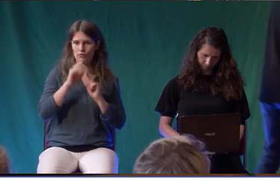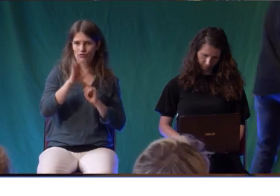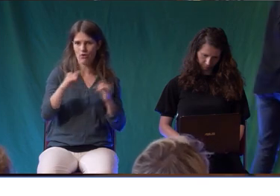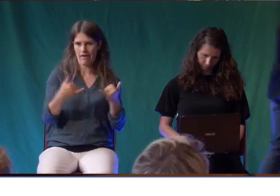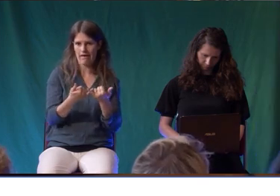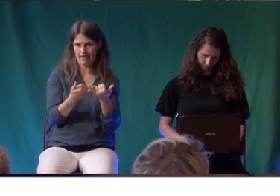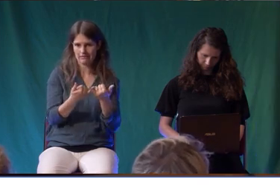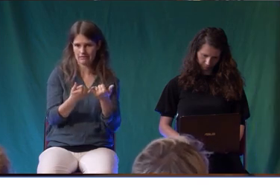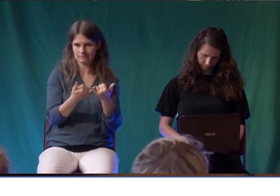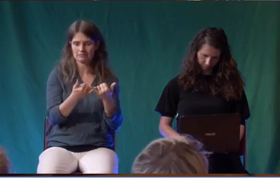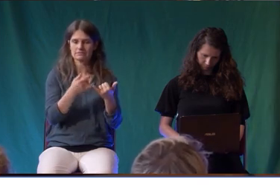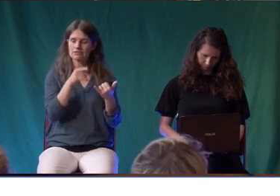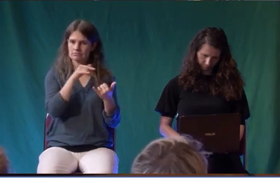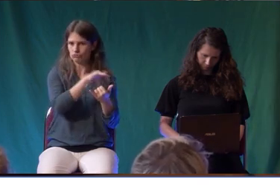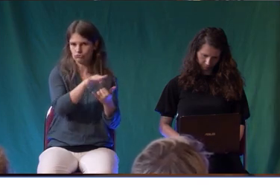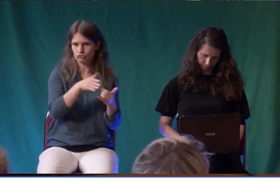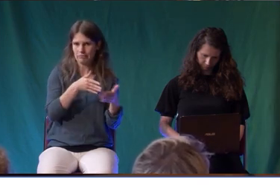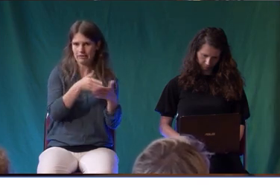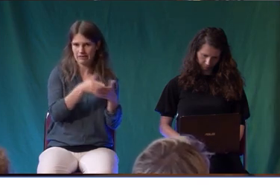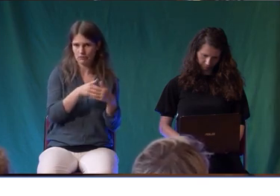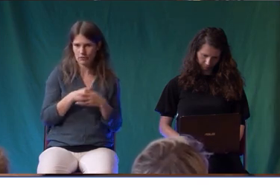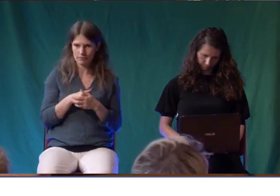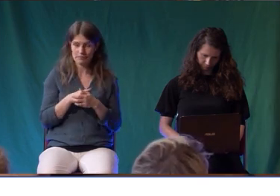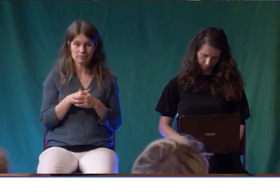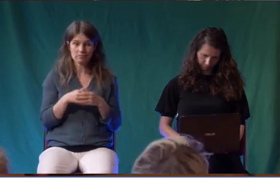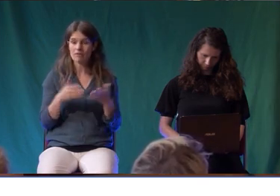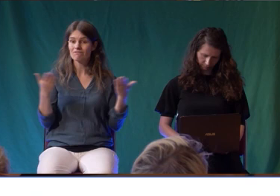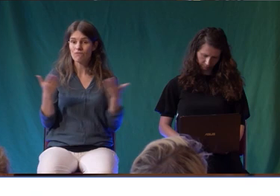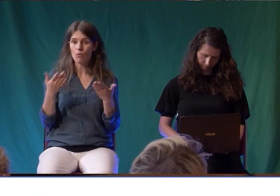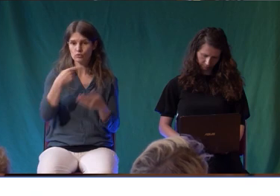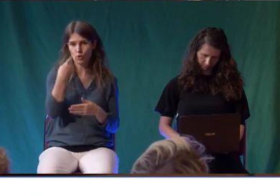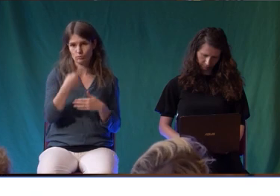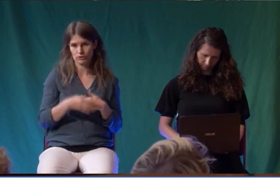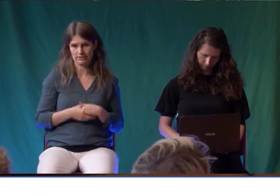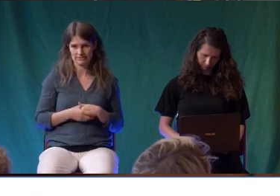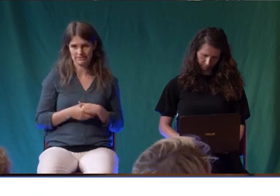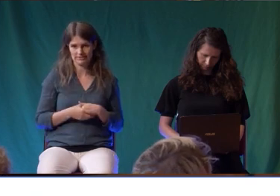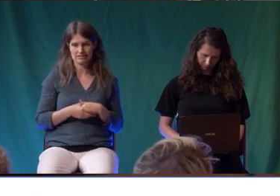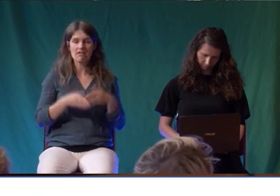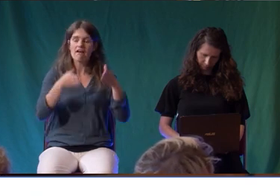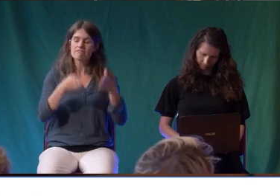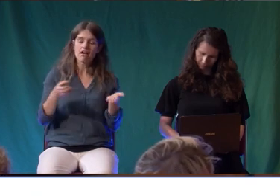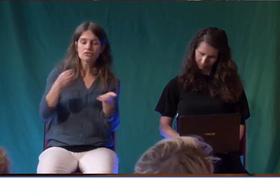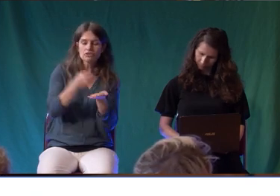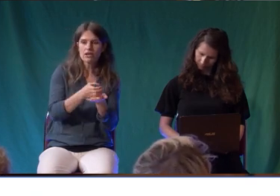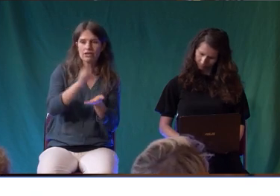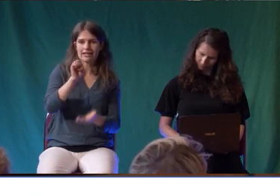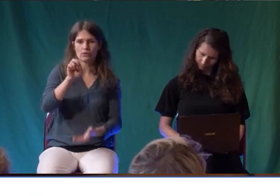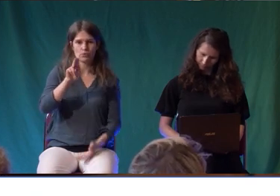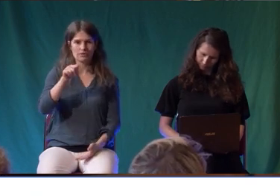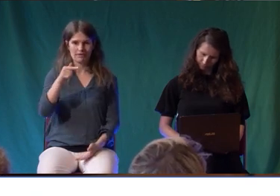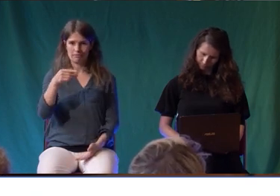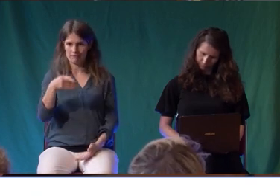Menschen mit Behinderungen und sie macht das in Dortmund bei der Fachstelle eutb